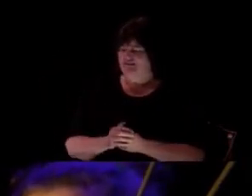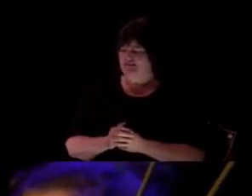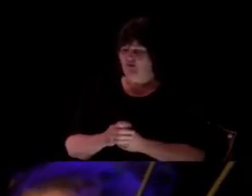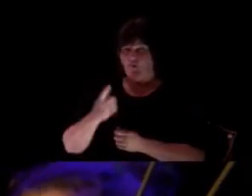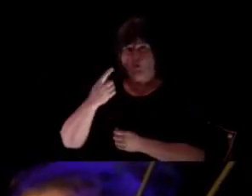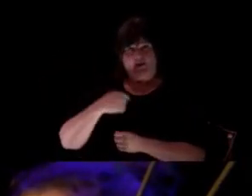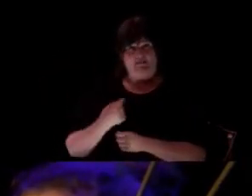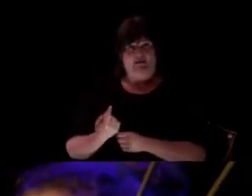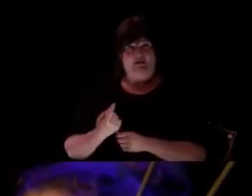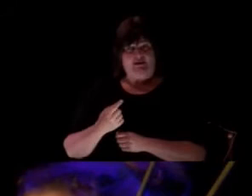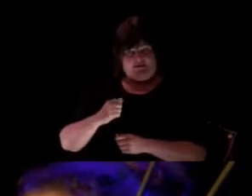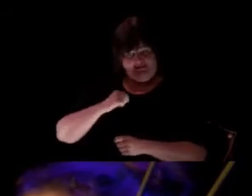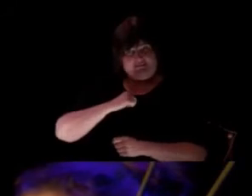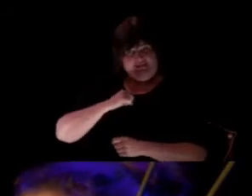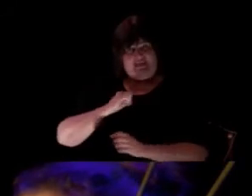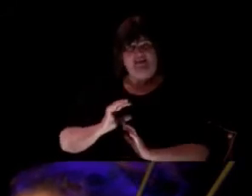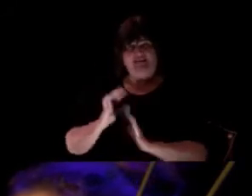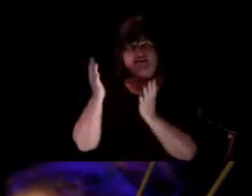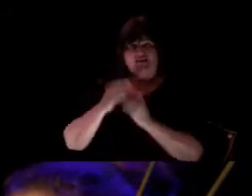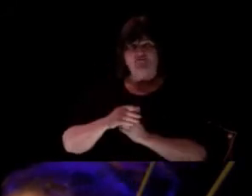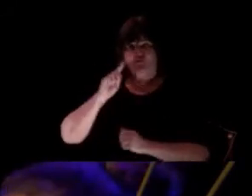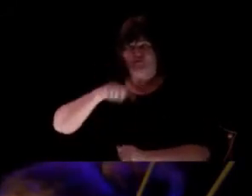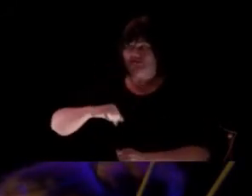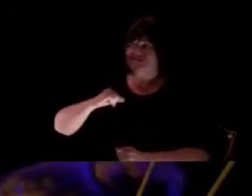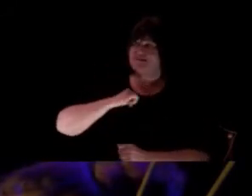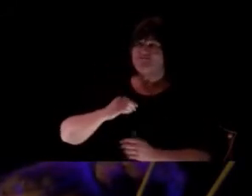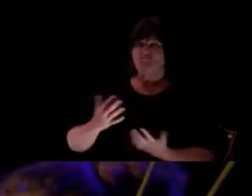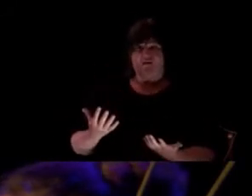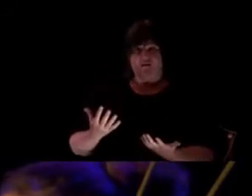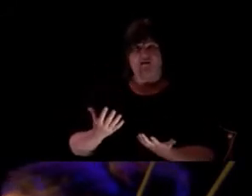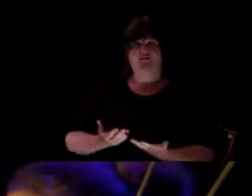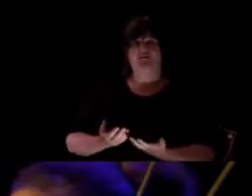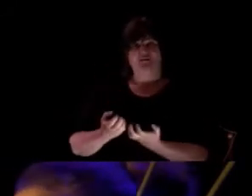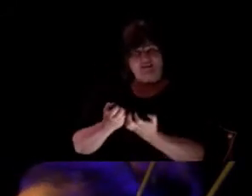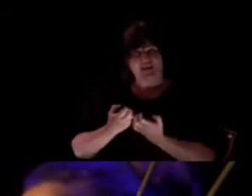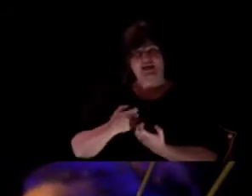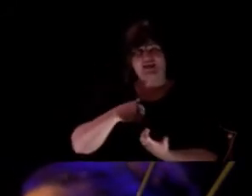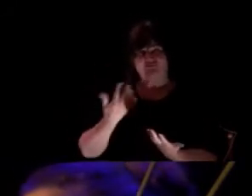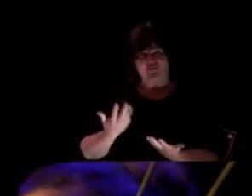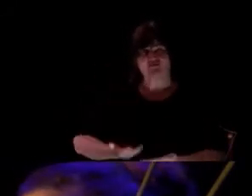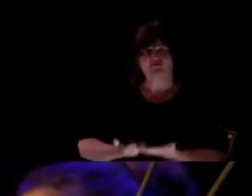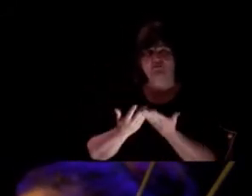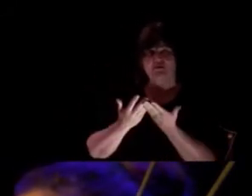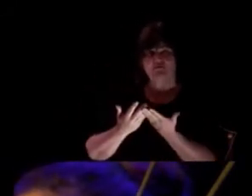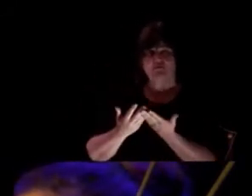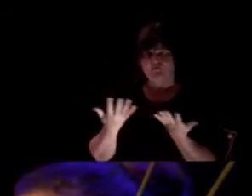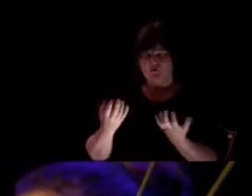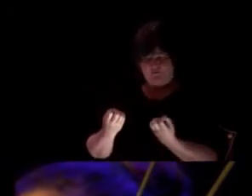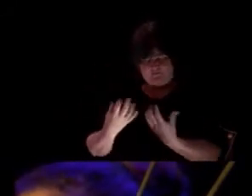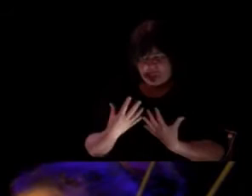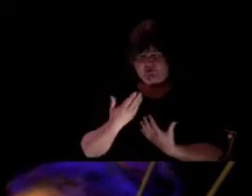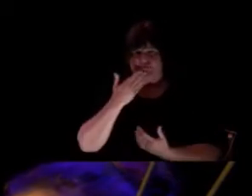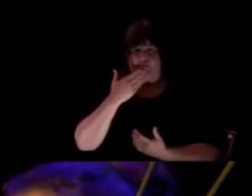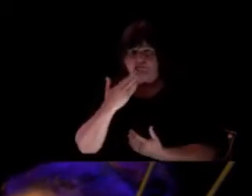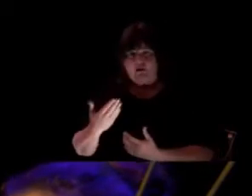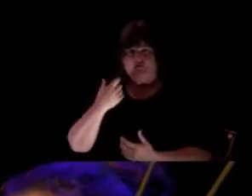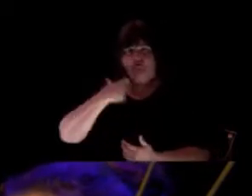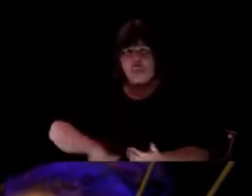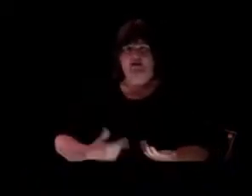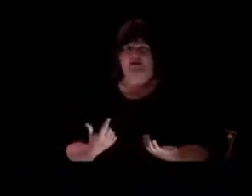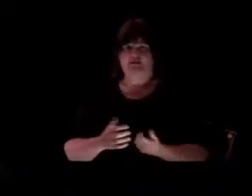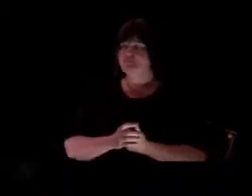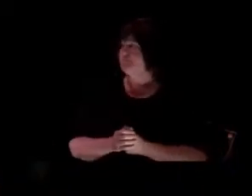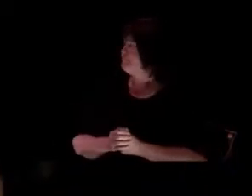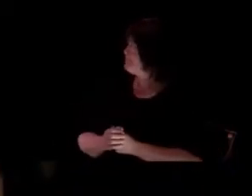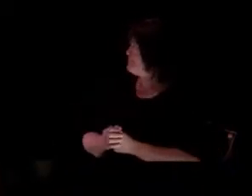det er jo ens eget liv, og man vet jo selv hva som hjelper, og hva som gjør en godt. Det